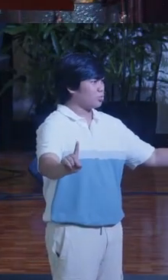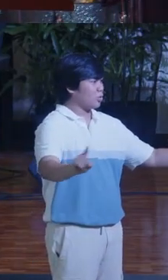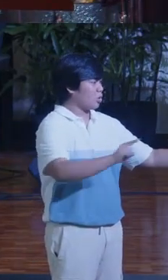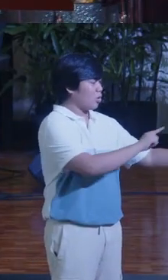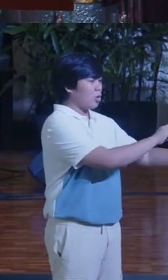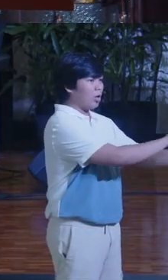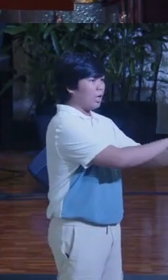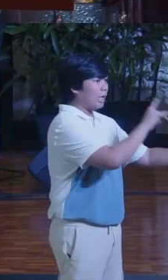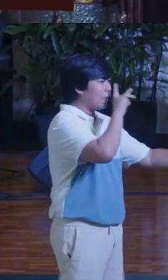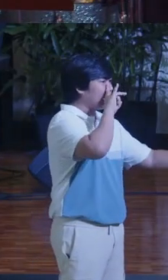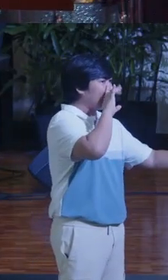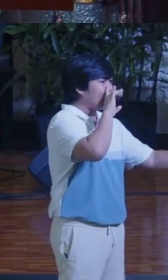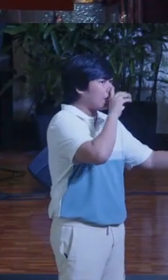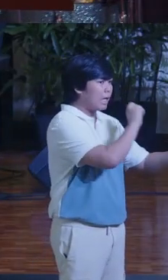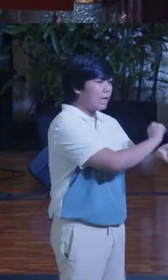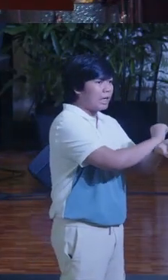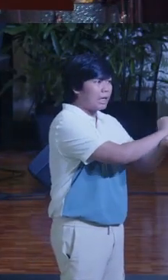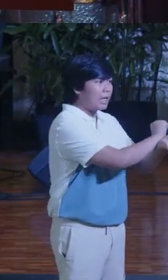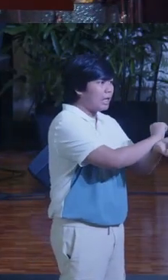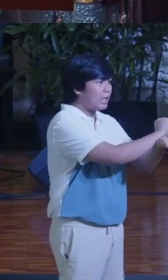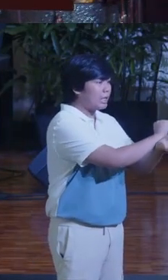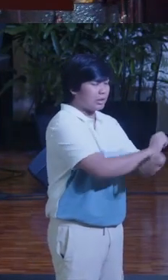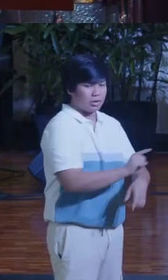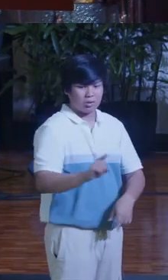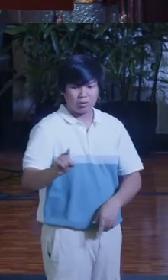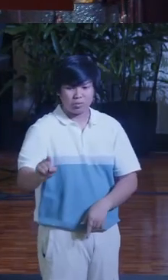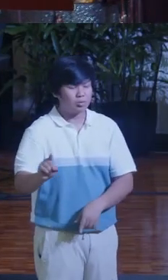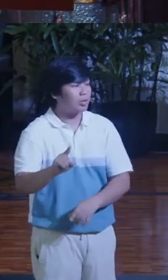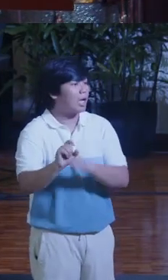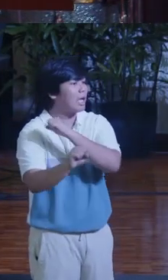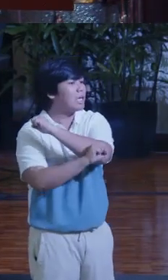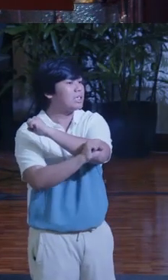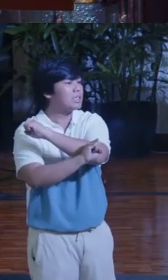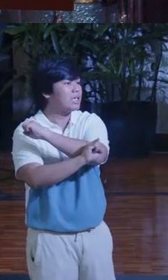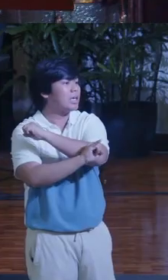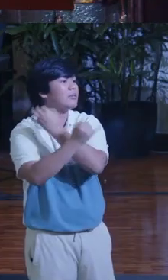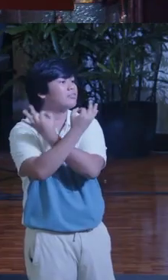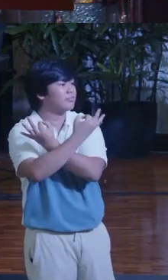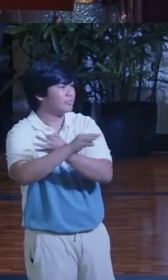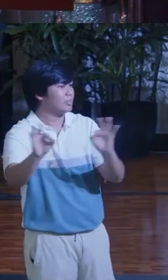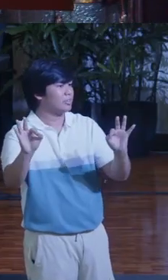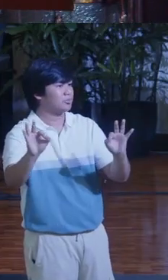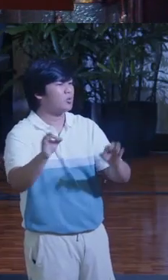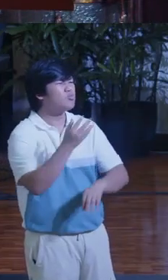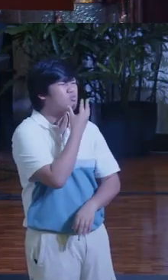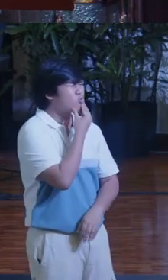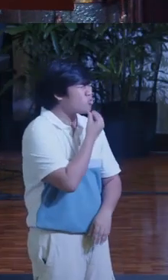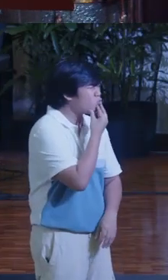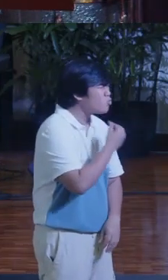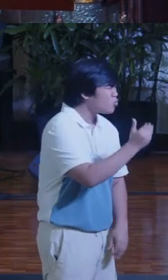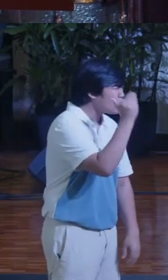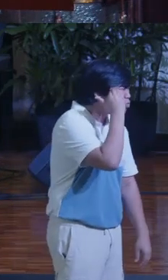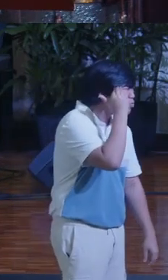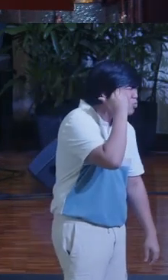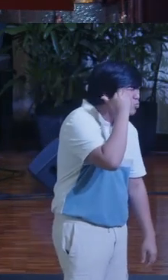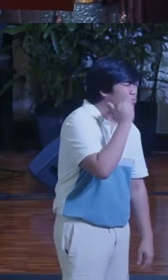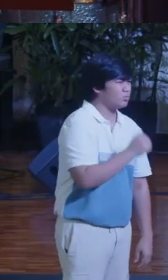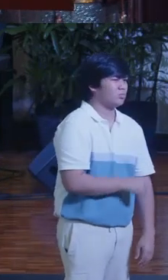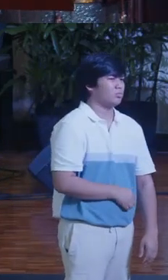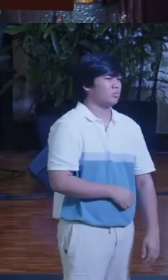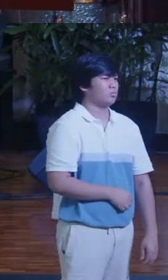Isang kwento na pamilyar ang mga Hudyo. Pamilyar yung mga